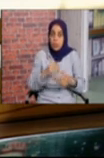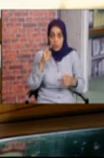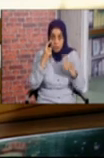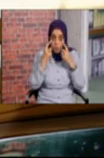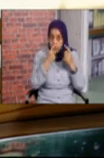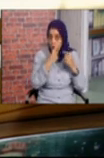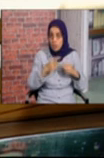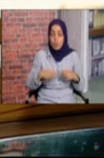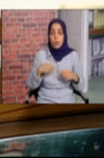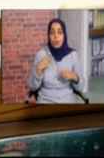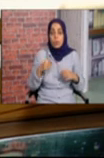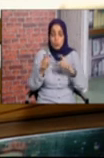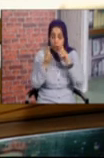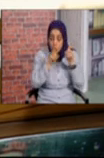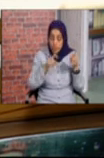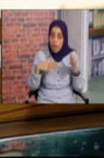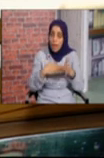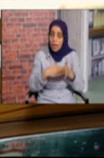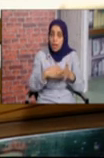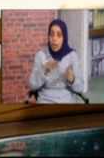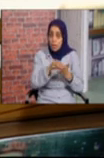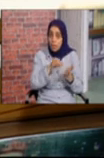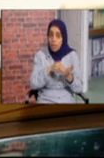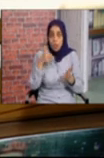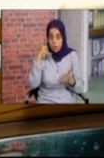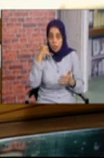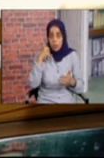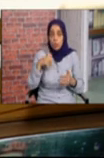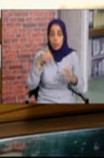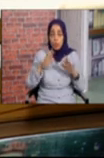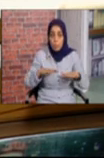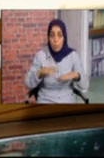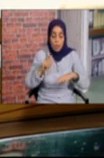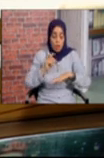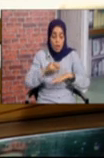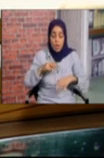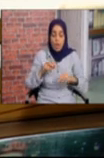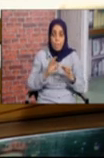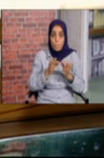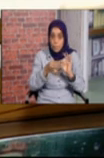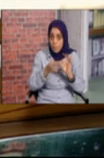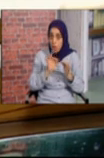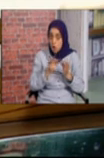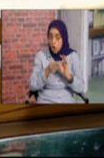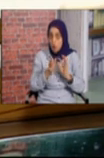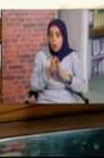النظر. يا استاذ محمد، سؤال اخير، يعني احنا في بدايه الاتصال قلت لي انه تم رصد 1 مليار جنيه لهذه المبادره، طب اللي